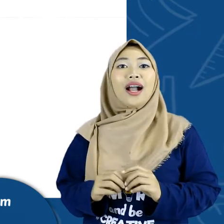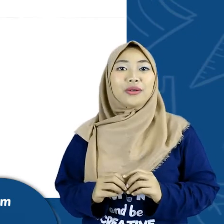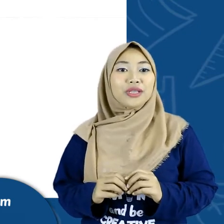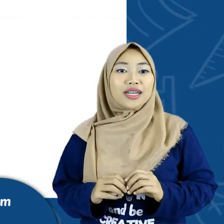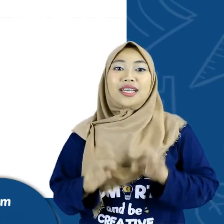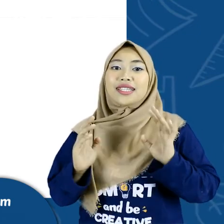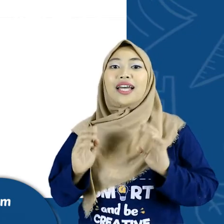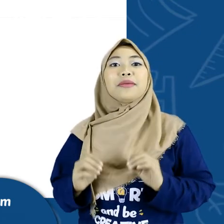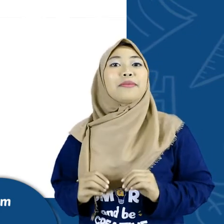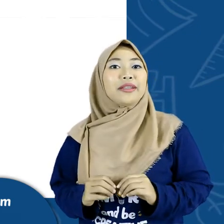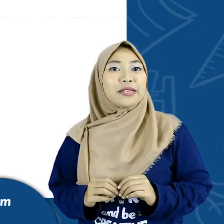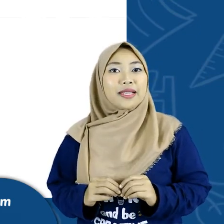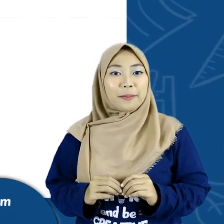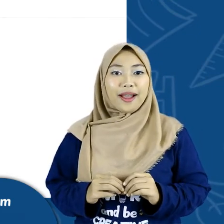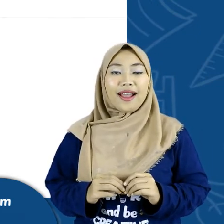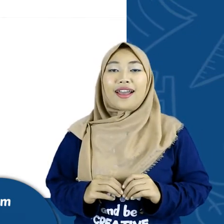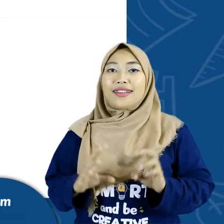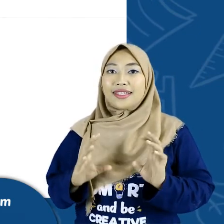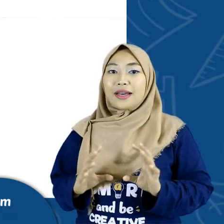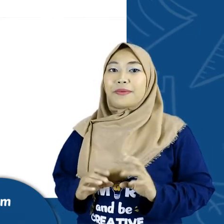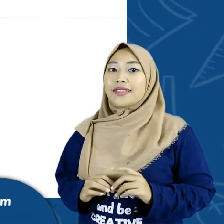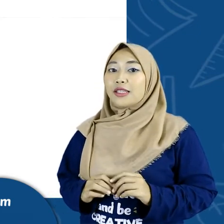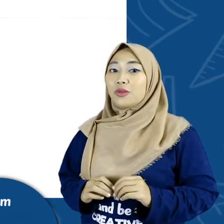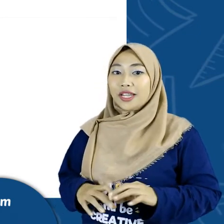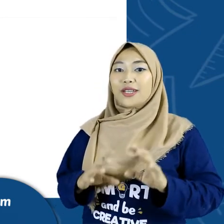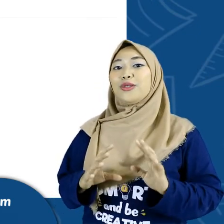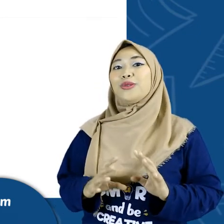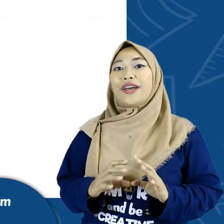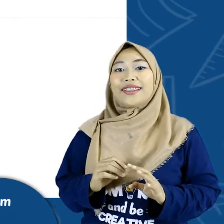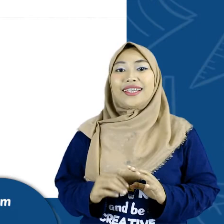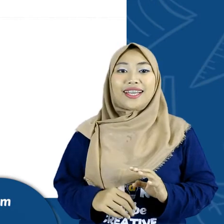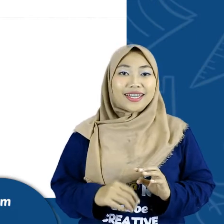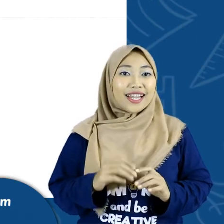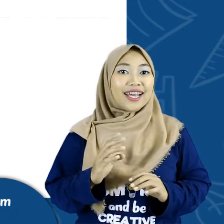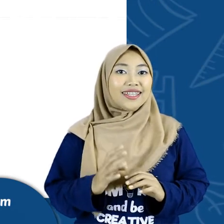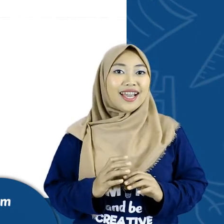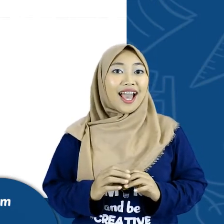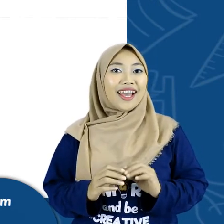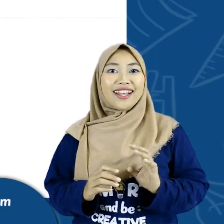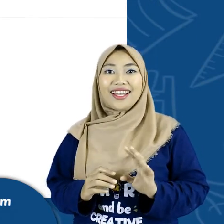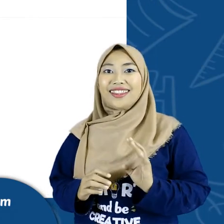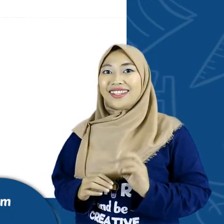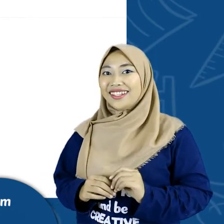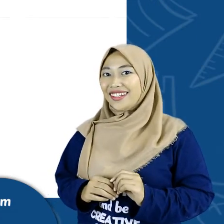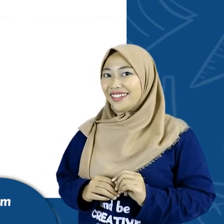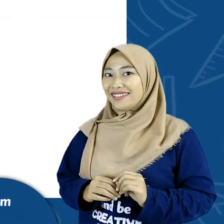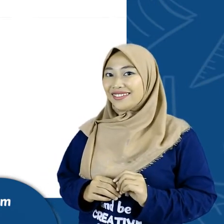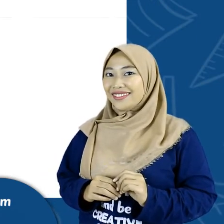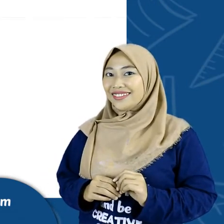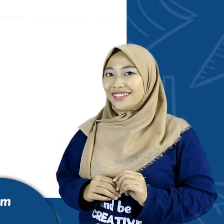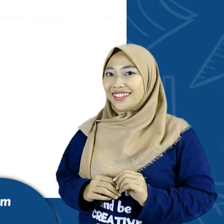selalu akur saat bermain bersama. Sikap persatuan yang ditunjukkan Tina dan Nadia adalah